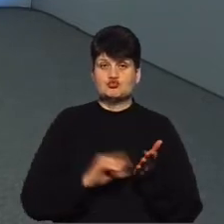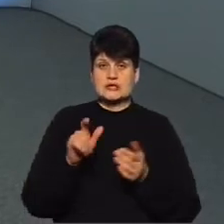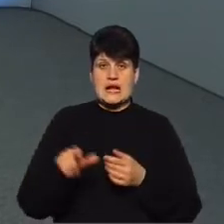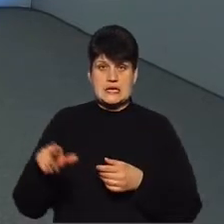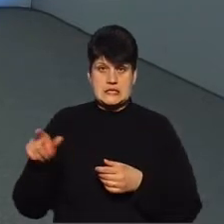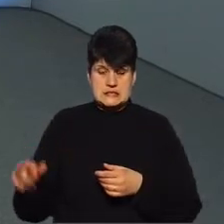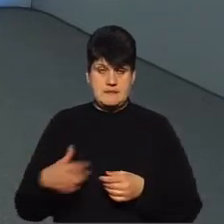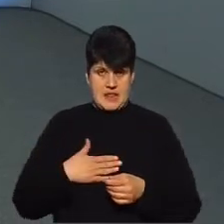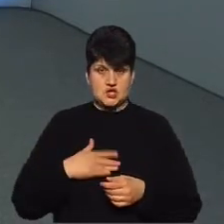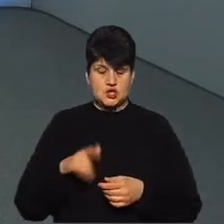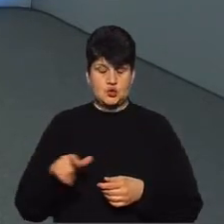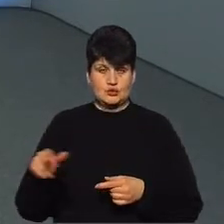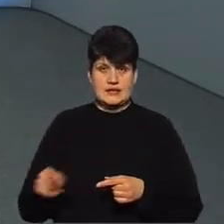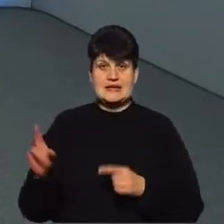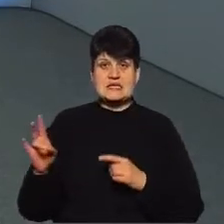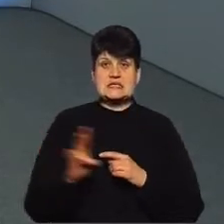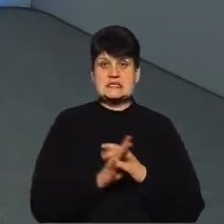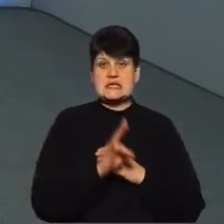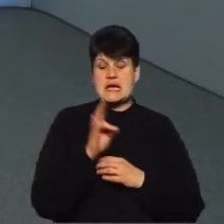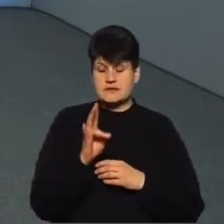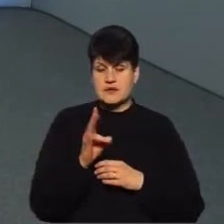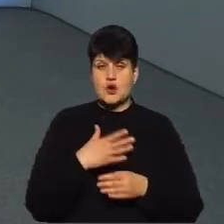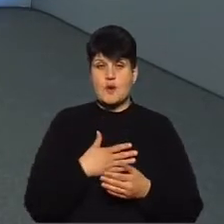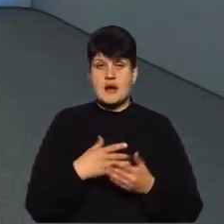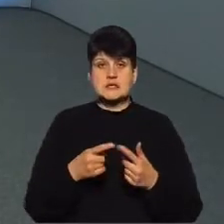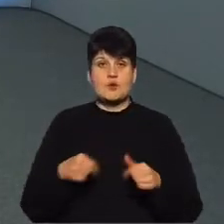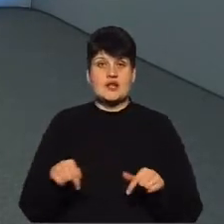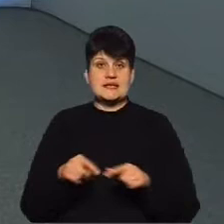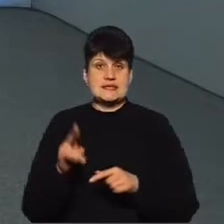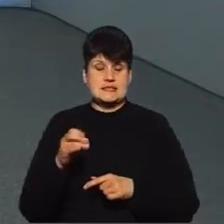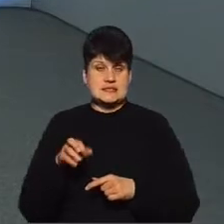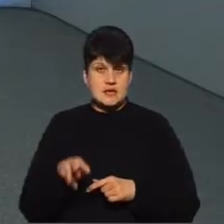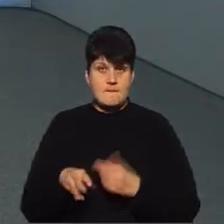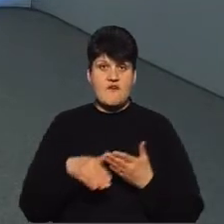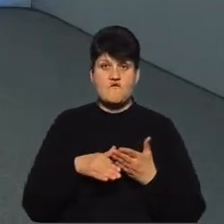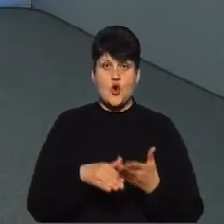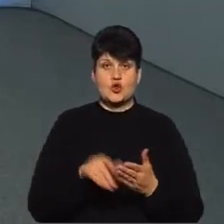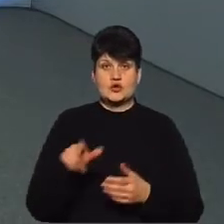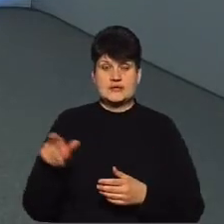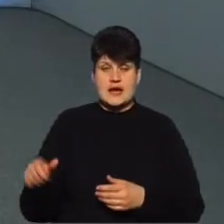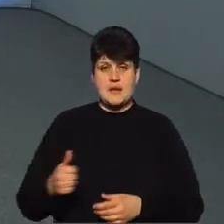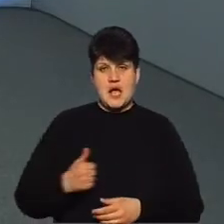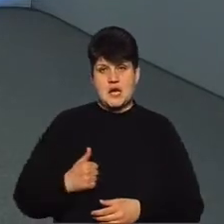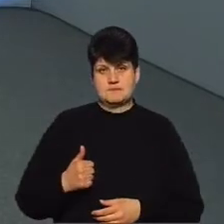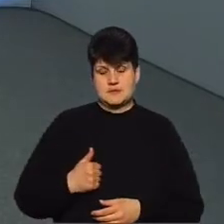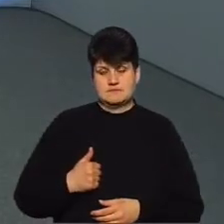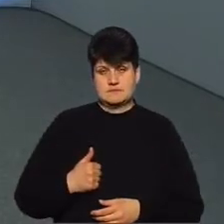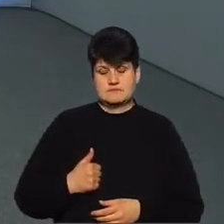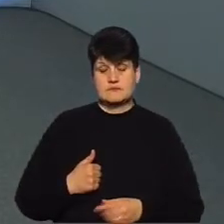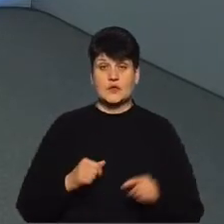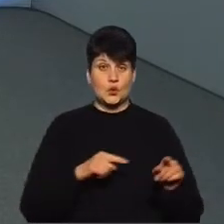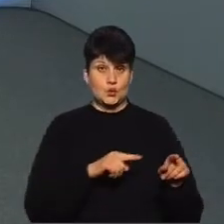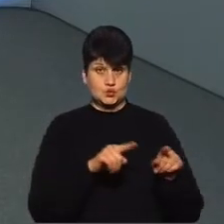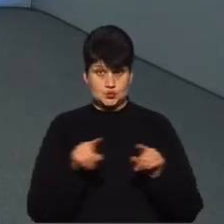люди, церкві, громадським організаціям, волонтерам і армії. Тобто, тут